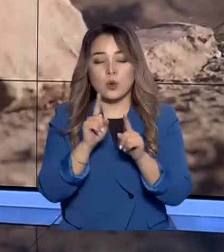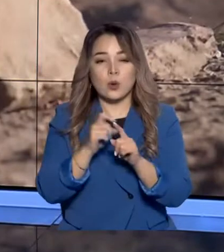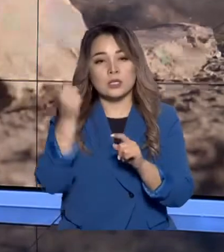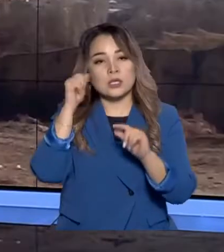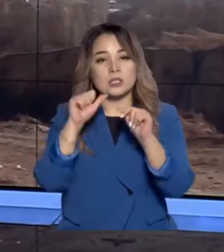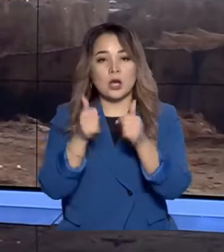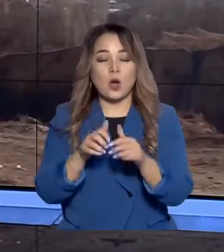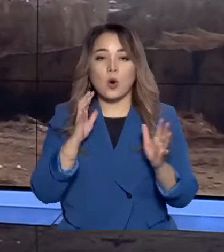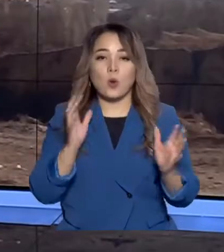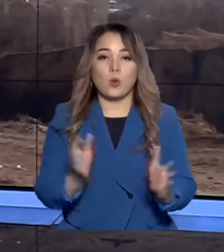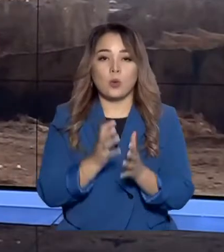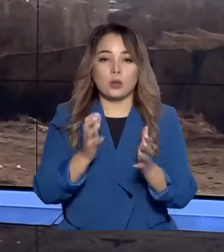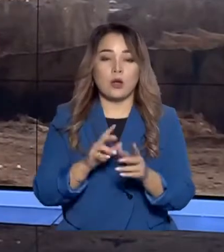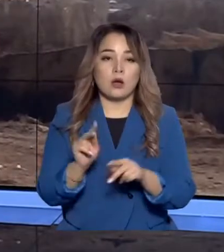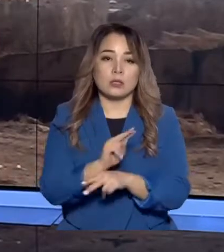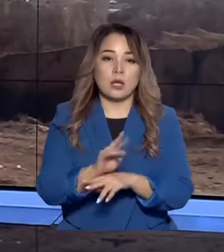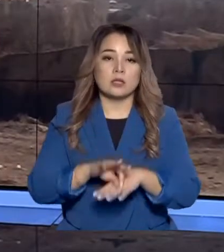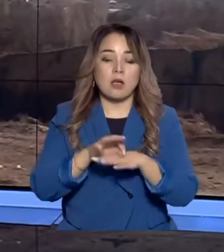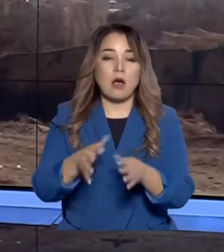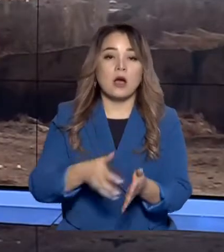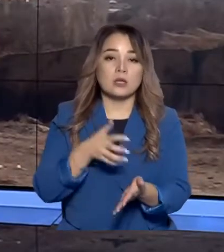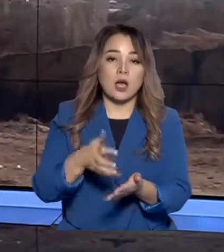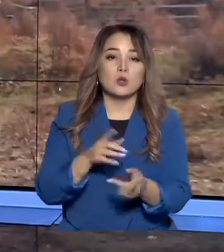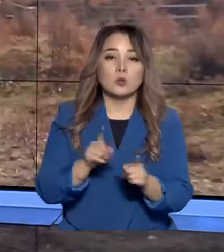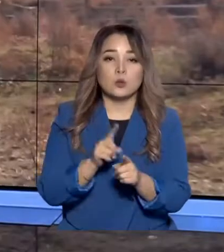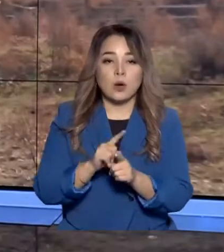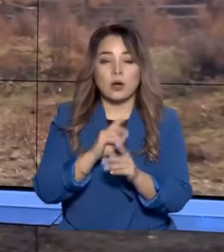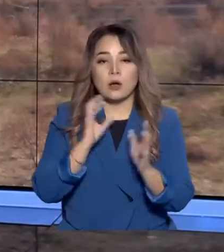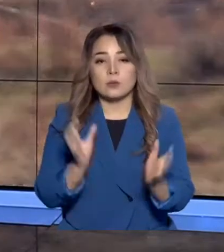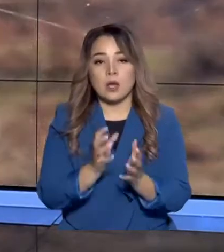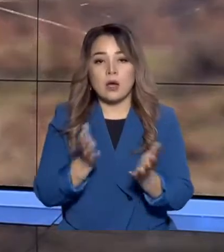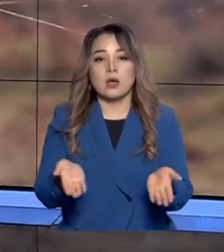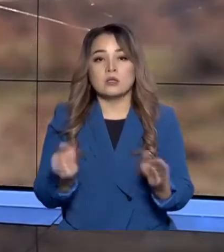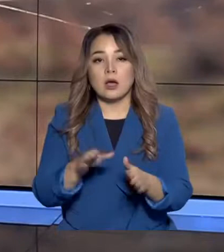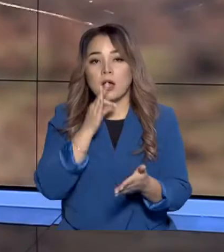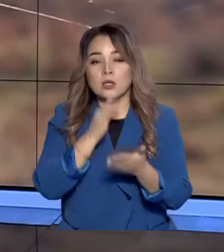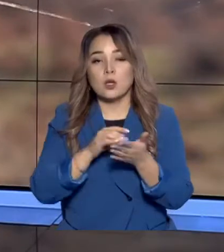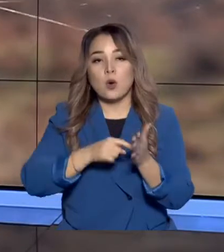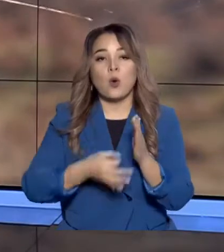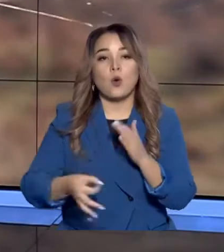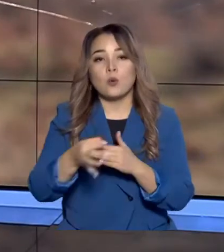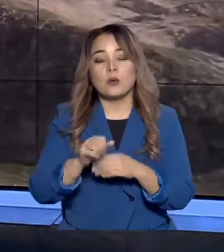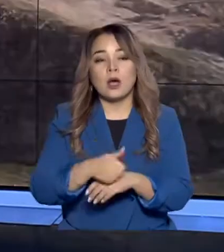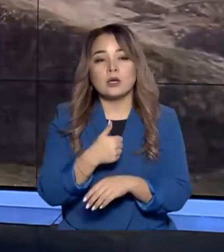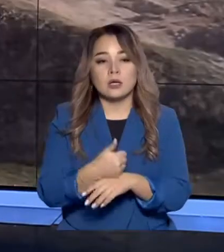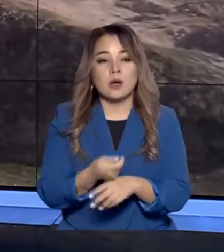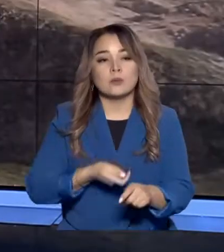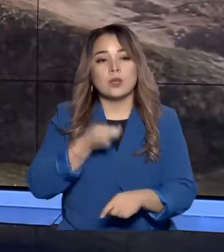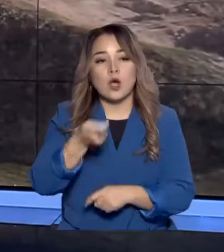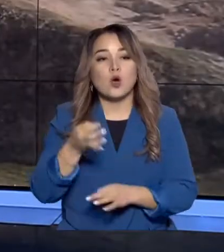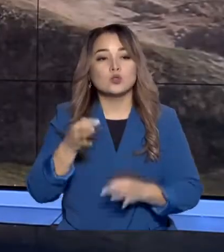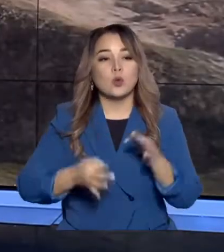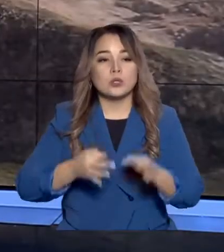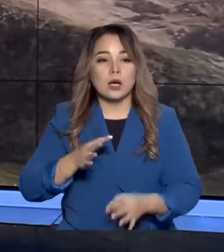қорғау, қалпына келтіру мекемесі археологиялық нысанды сақтап қалу мақсатында енді облыс әкімдігін сотқа берді.